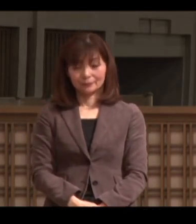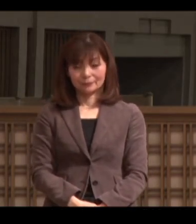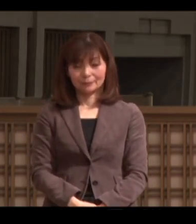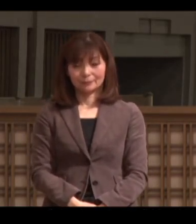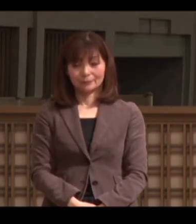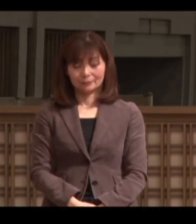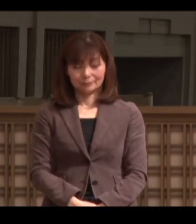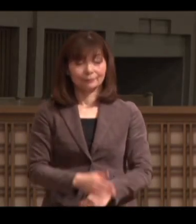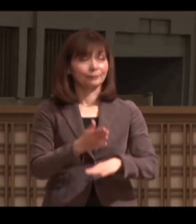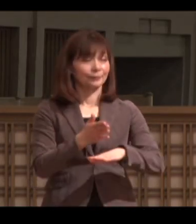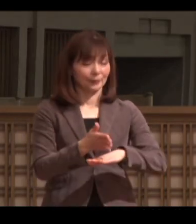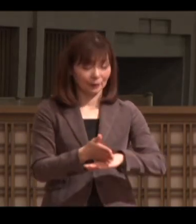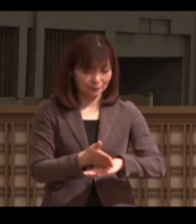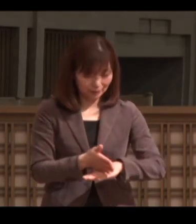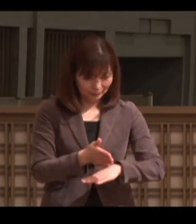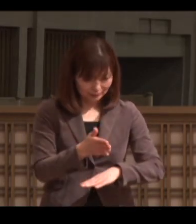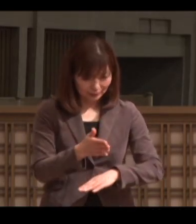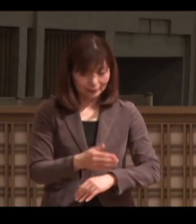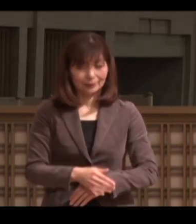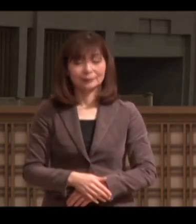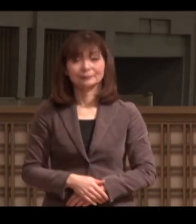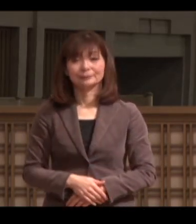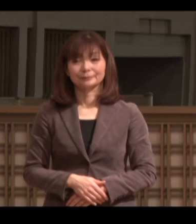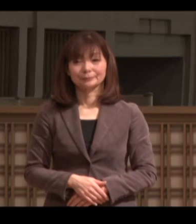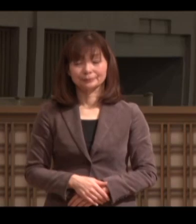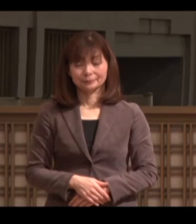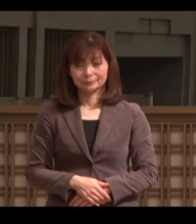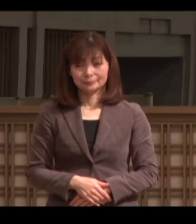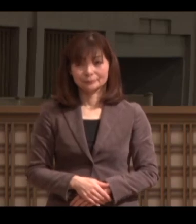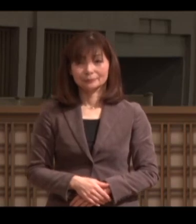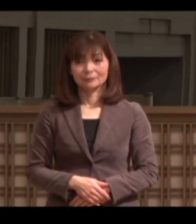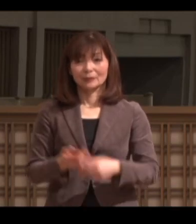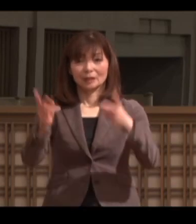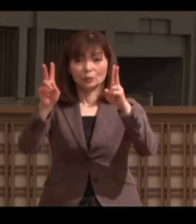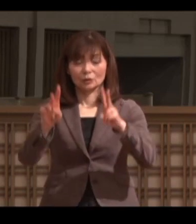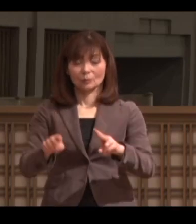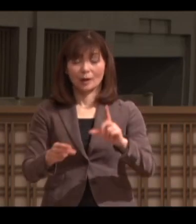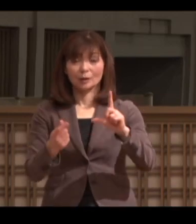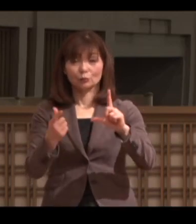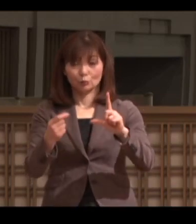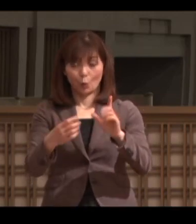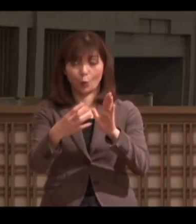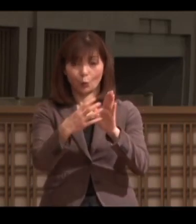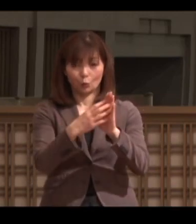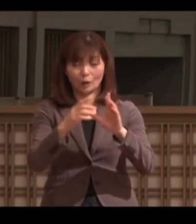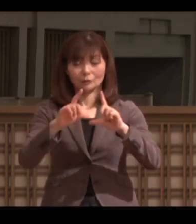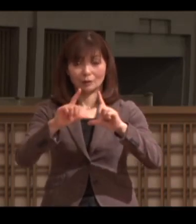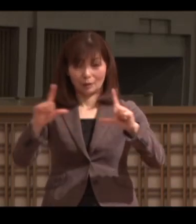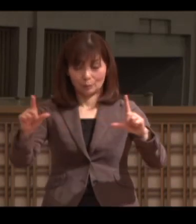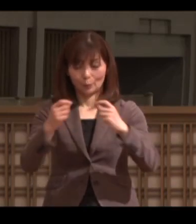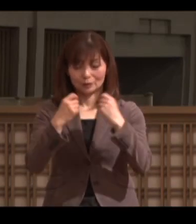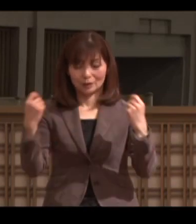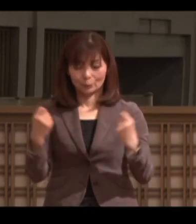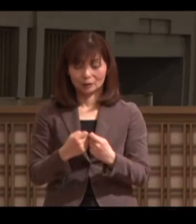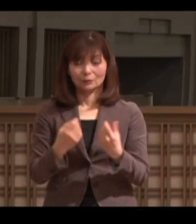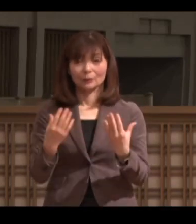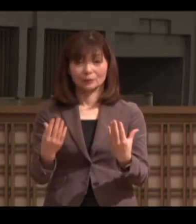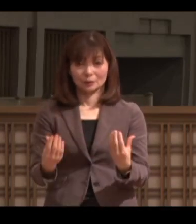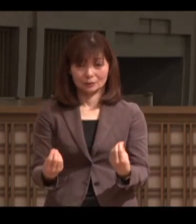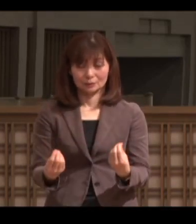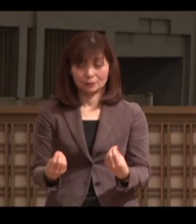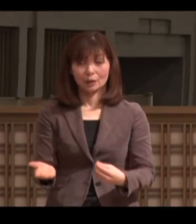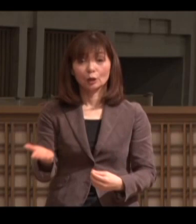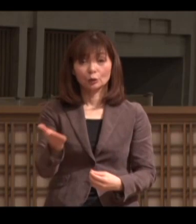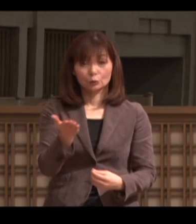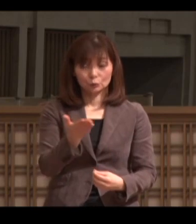たありがとうございました以上を持ちまして広島エルモのロゴマーク発表セレモニーを終了し